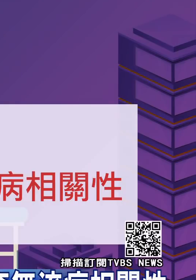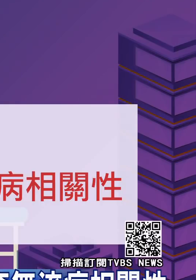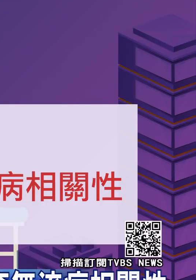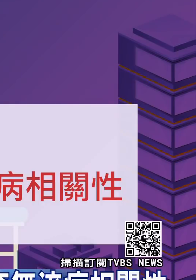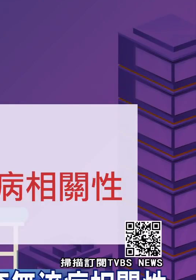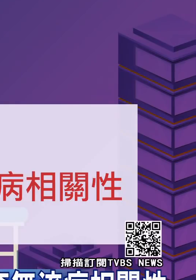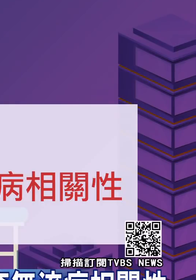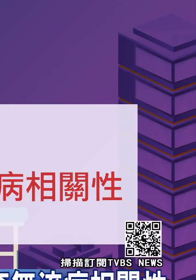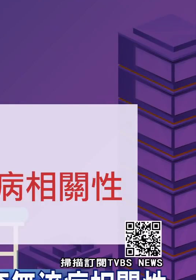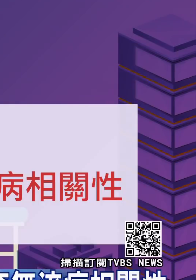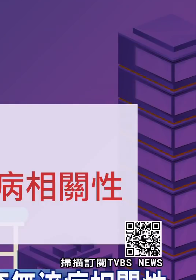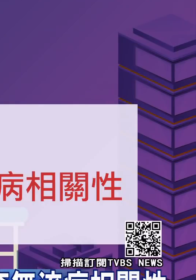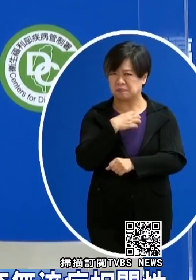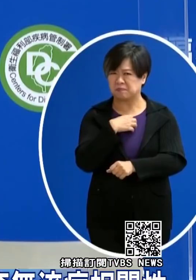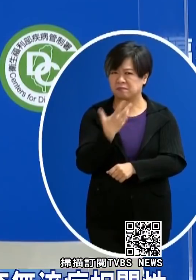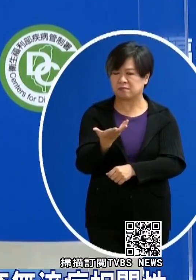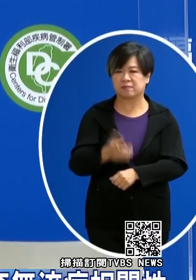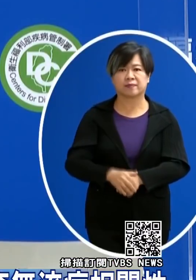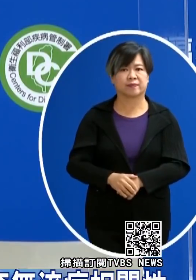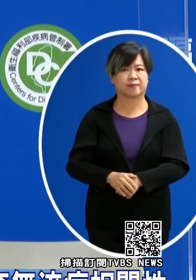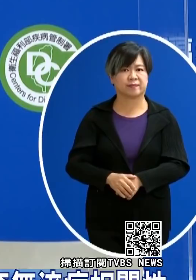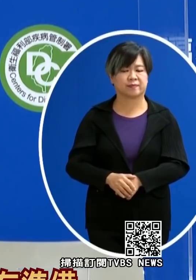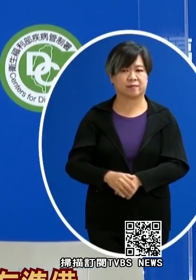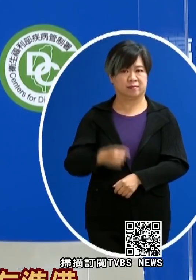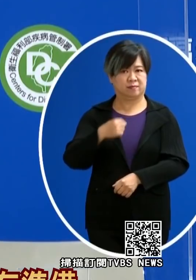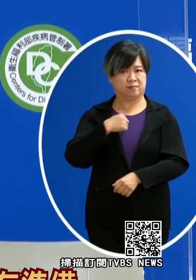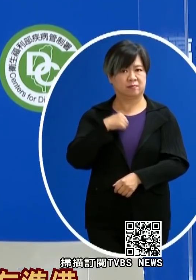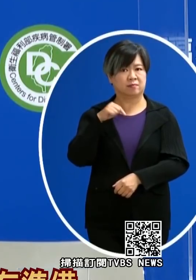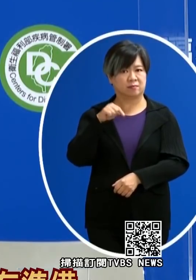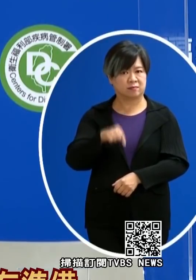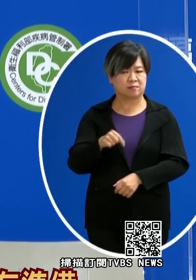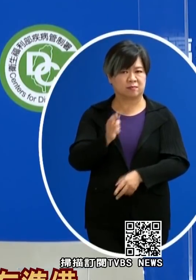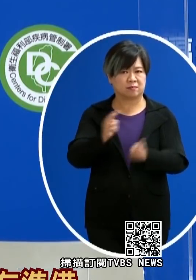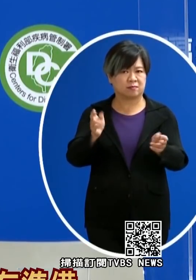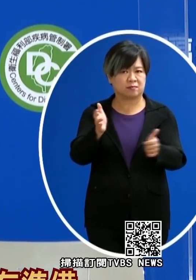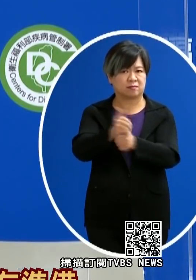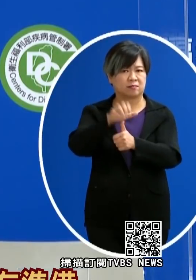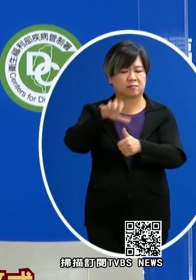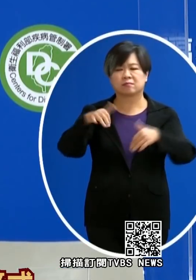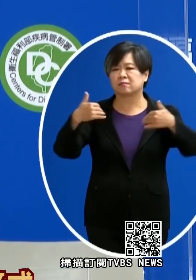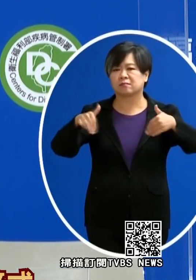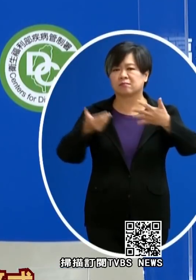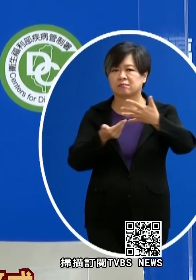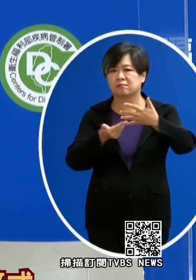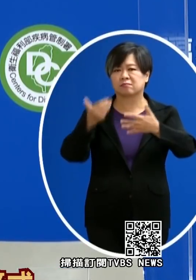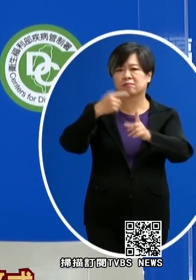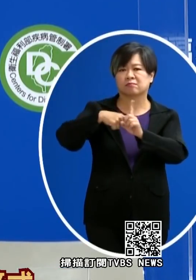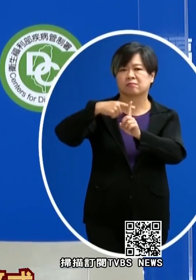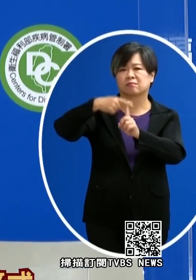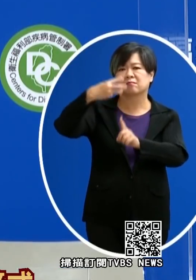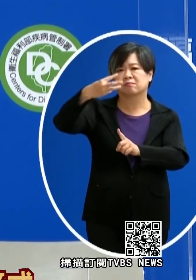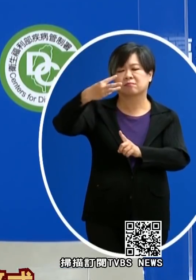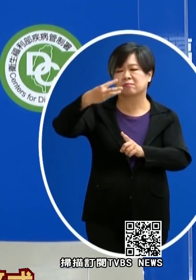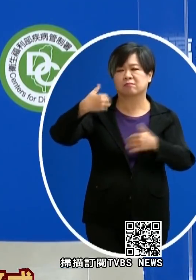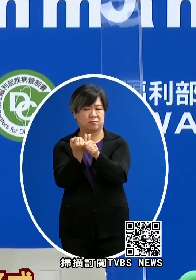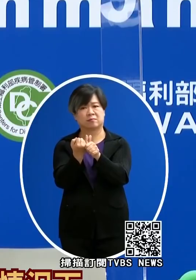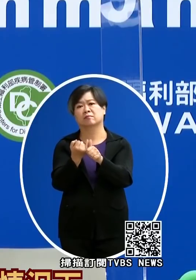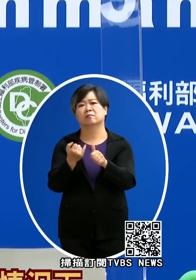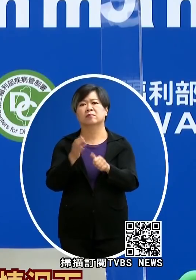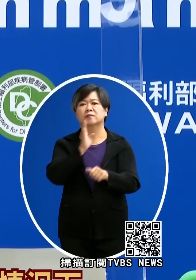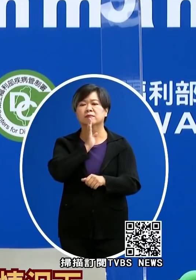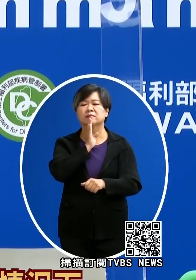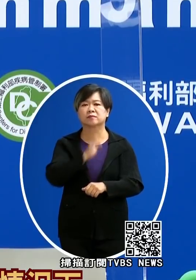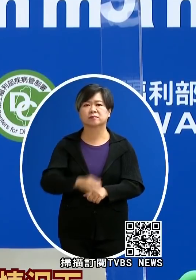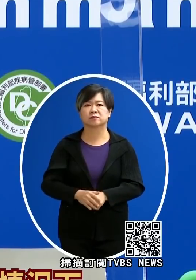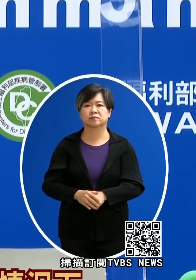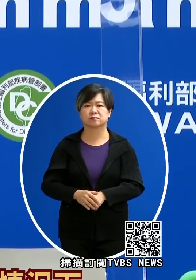流病相关性。防疫会升级吗？ 指挥中心目前哈并没有准备要升级到3级警戒。夫